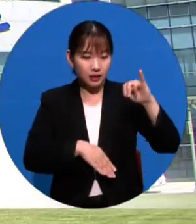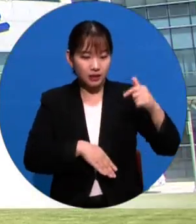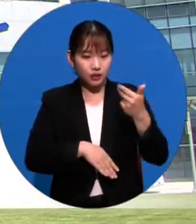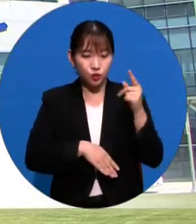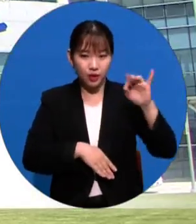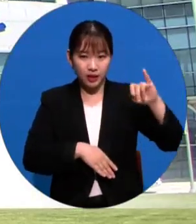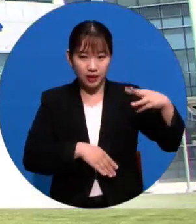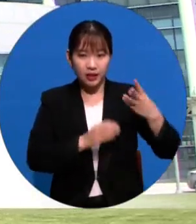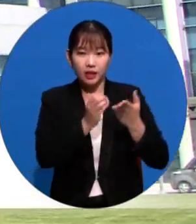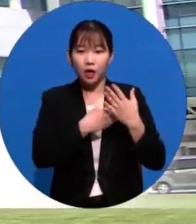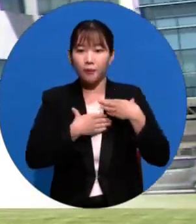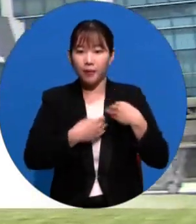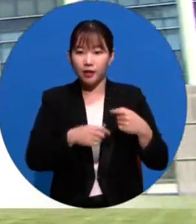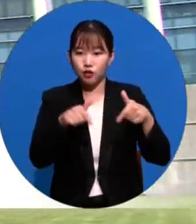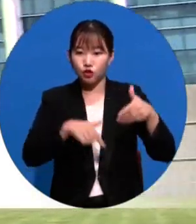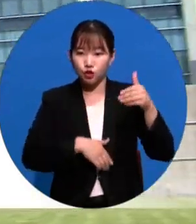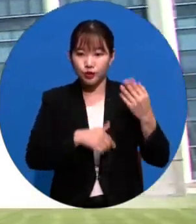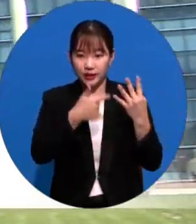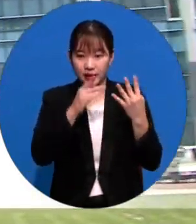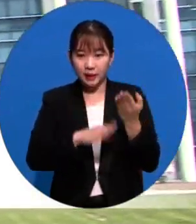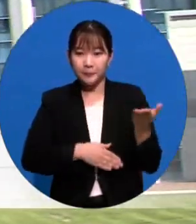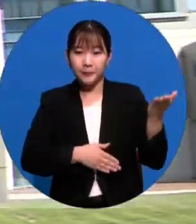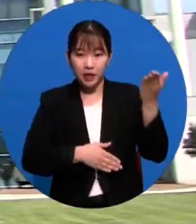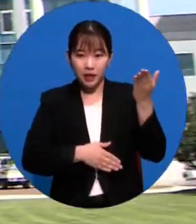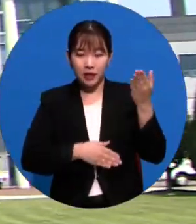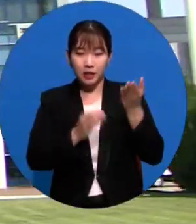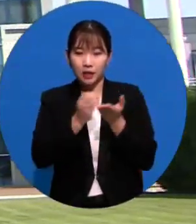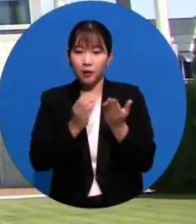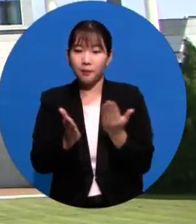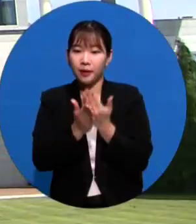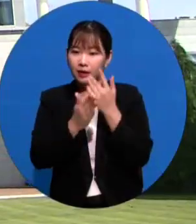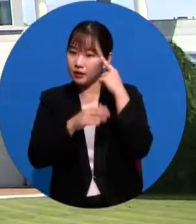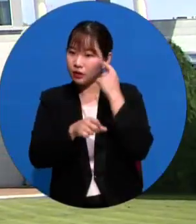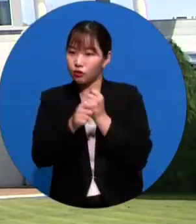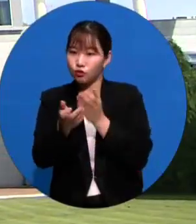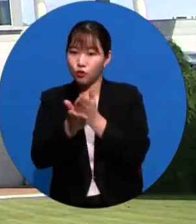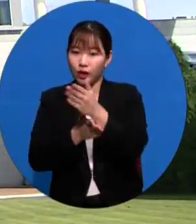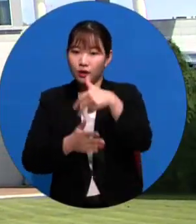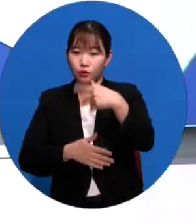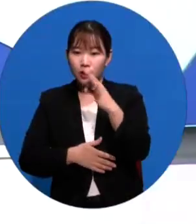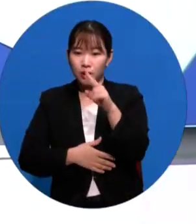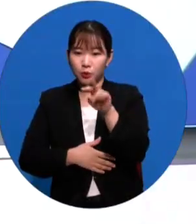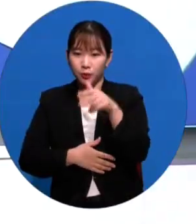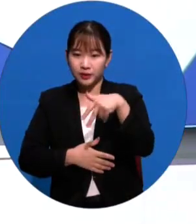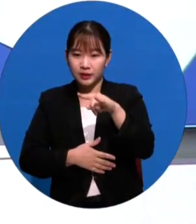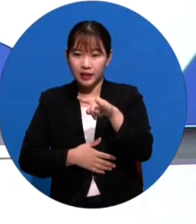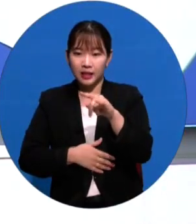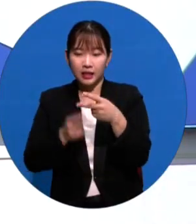신좌일 섬안전개발국장이 4급으로 섬발전진흥과 최영재